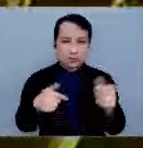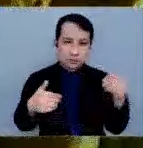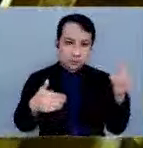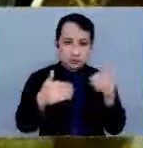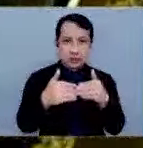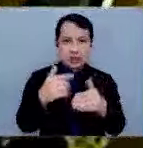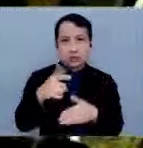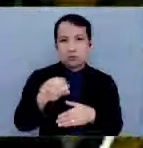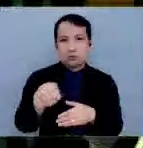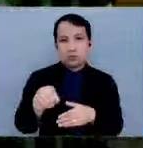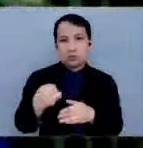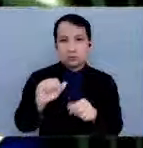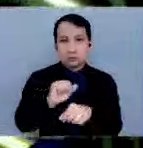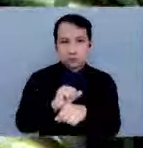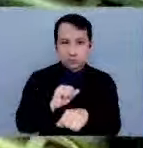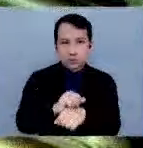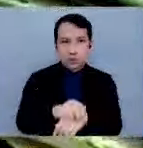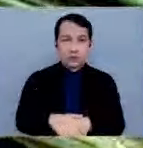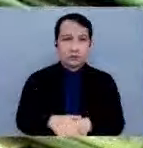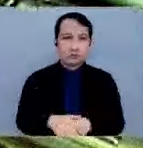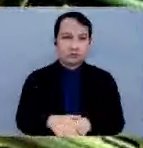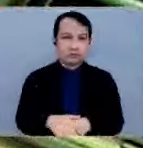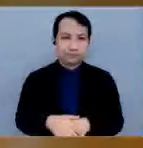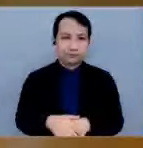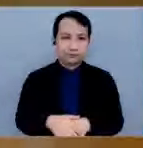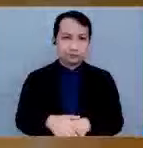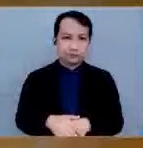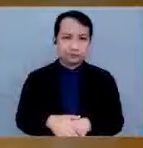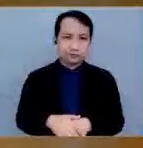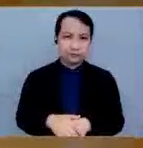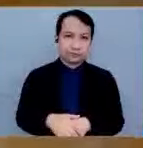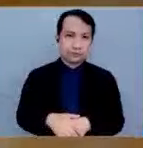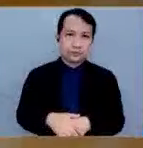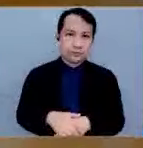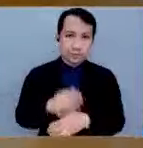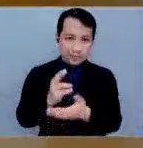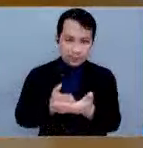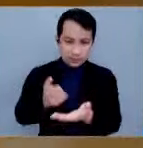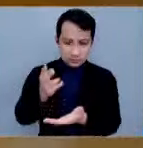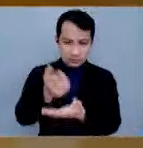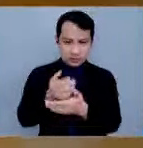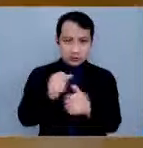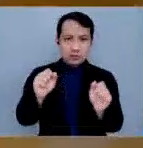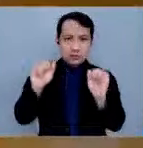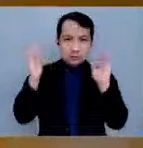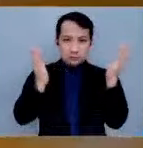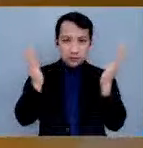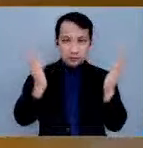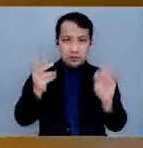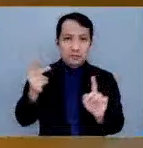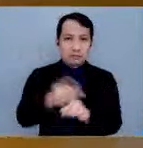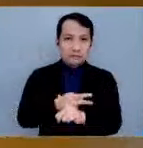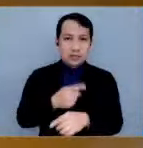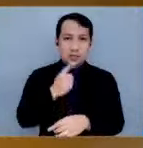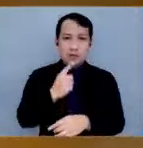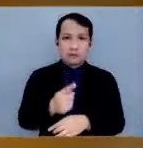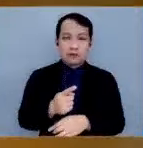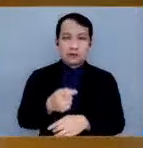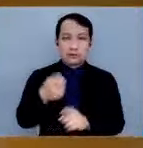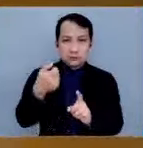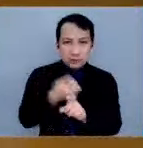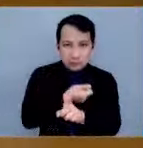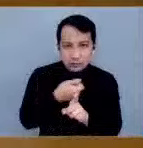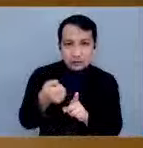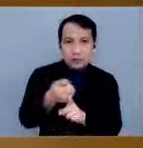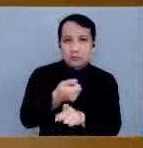trabaho. Yung request sa amin is i-rescue din yung isang Malaysian na nandun na biktima rin daw ng torture and